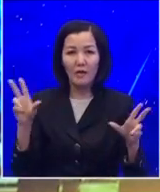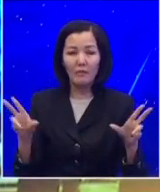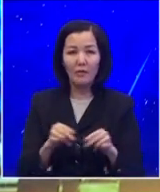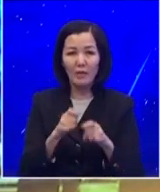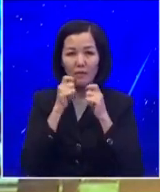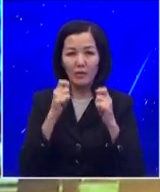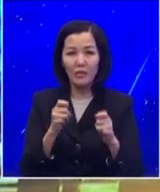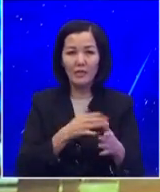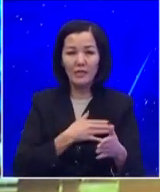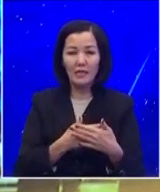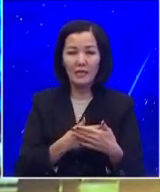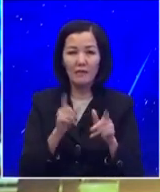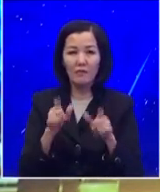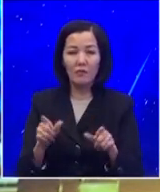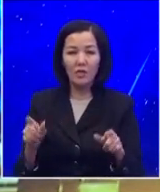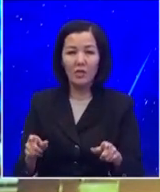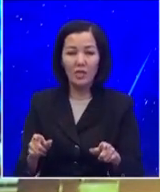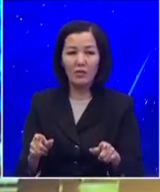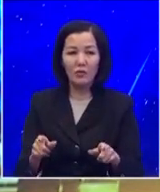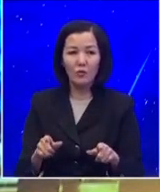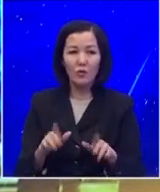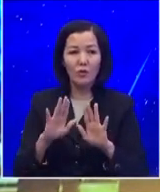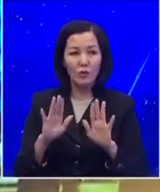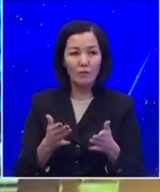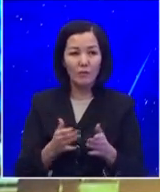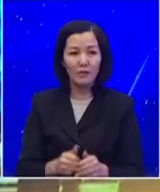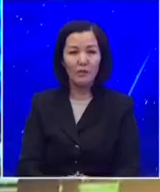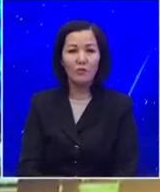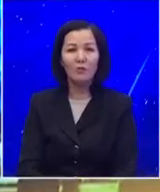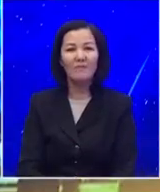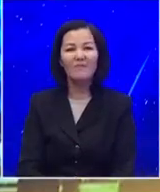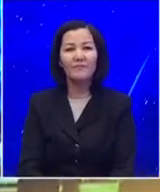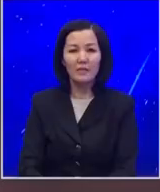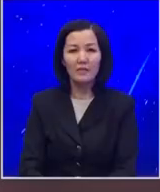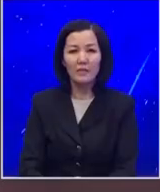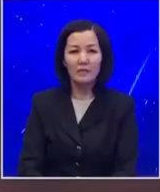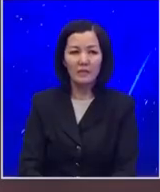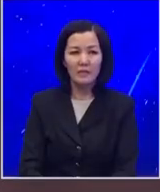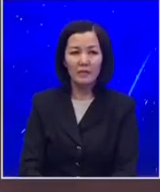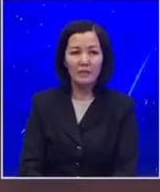его обещали поощрить за активную гражданскую позицию.